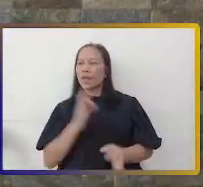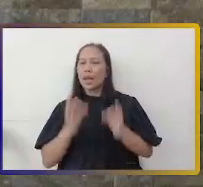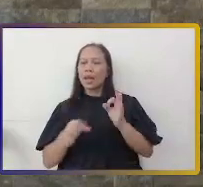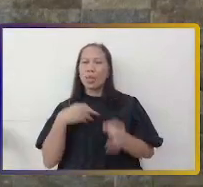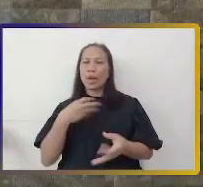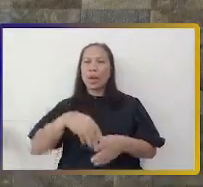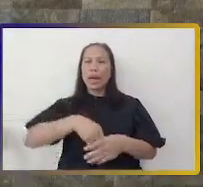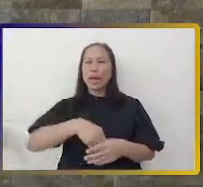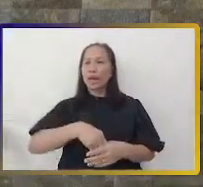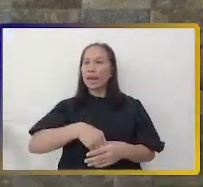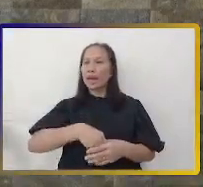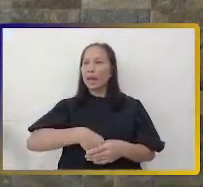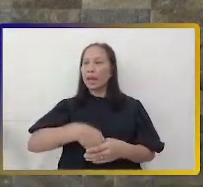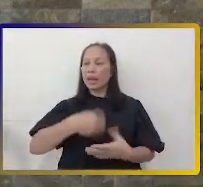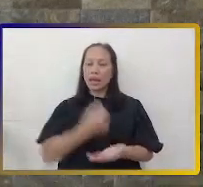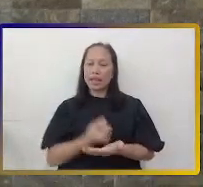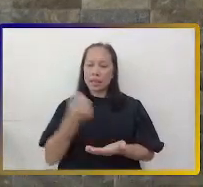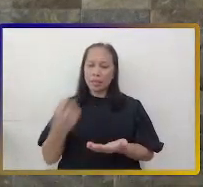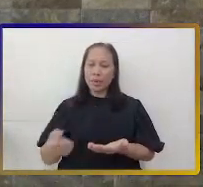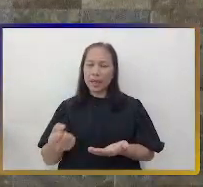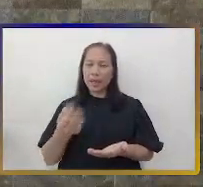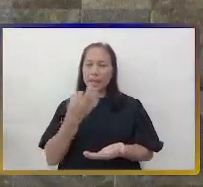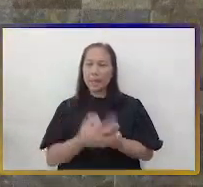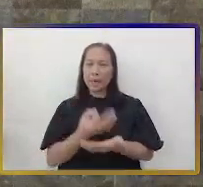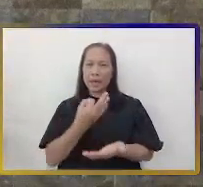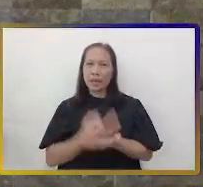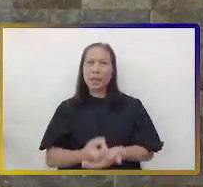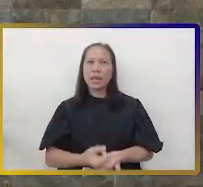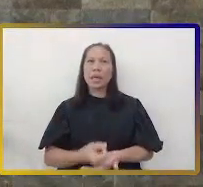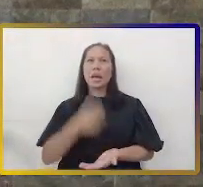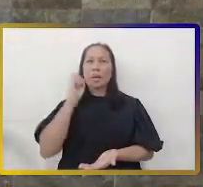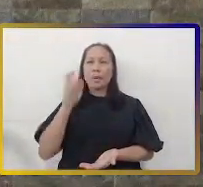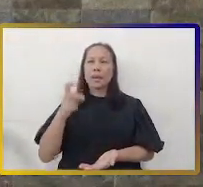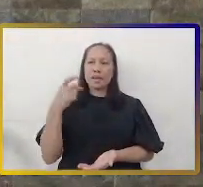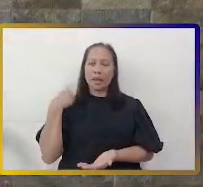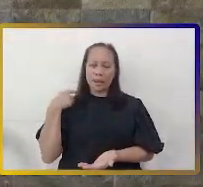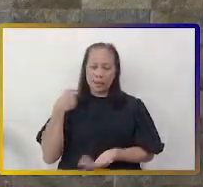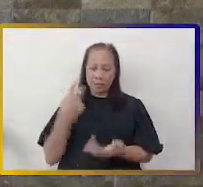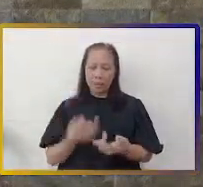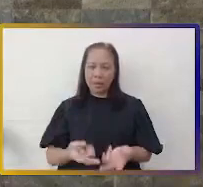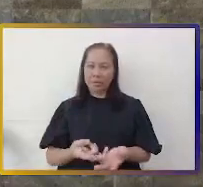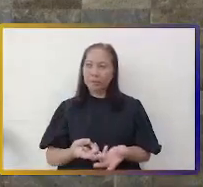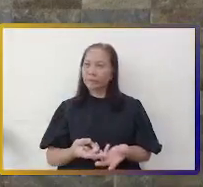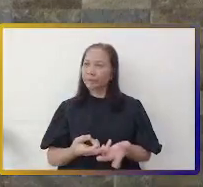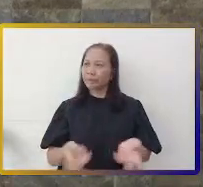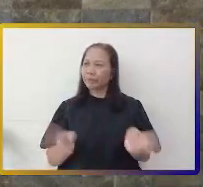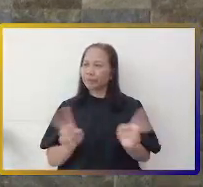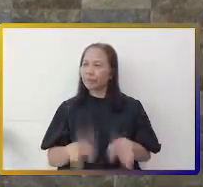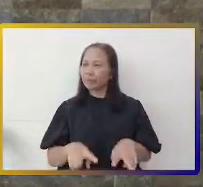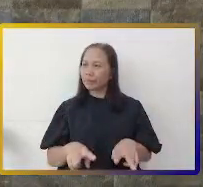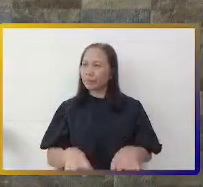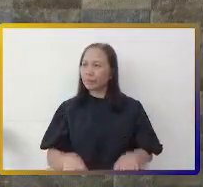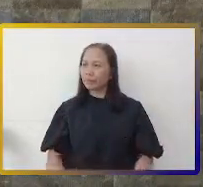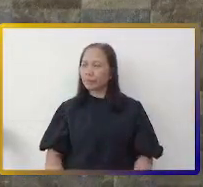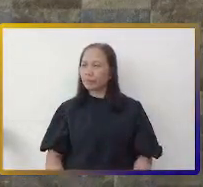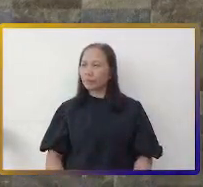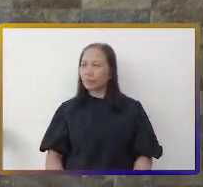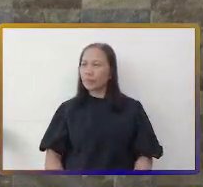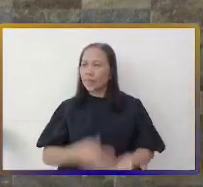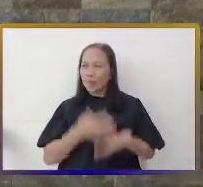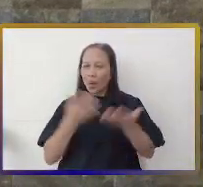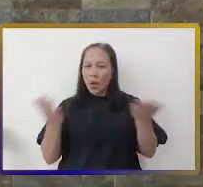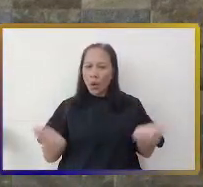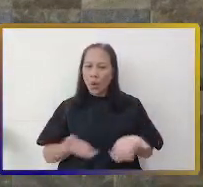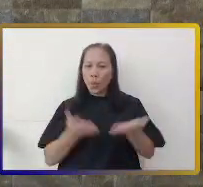pera may value you see Kaya nga mga kapatid Tingan niyo po Ha Saan lang